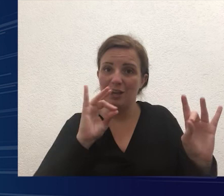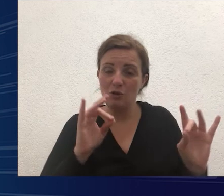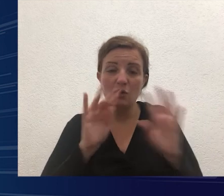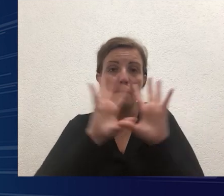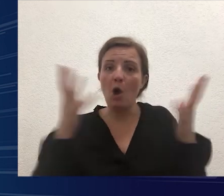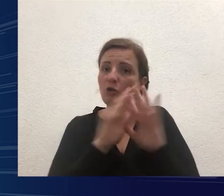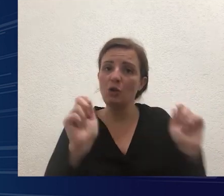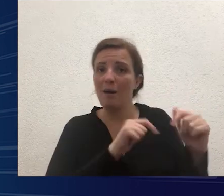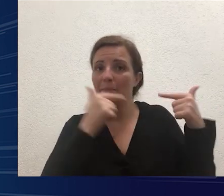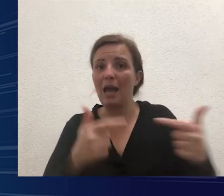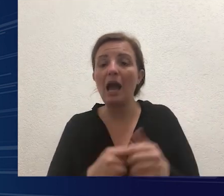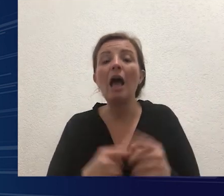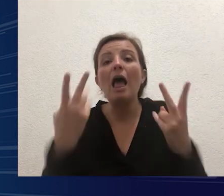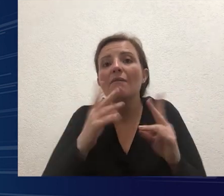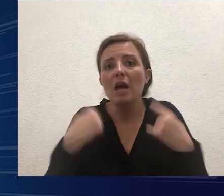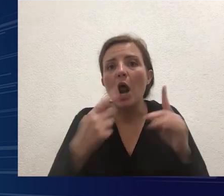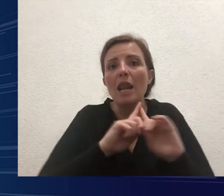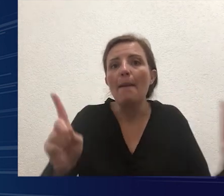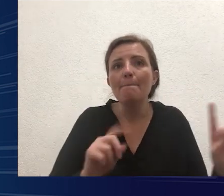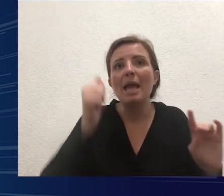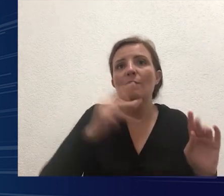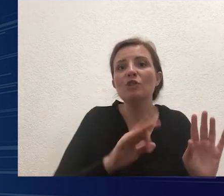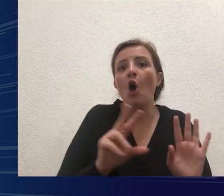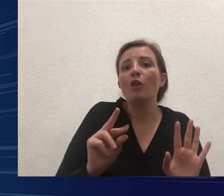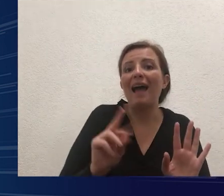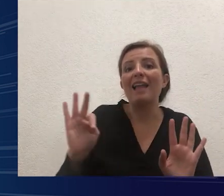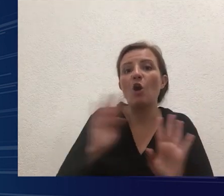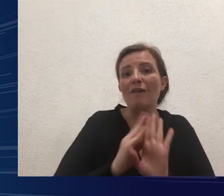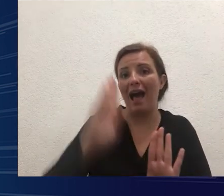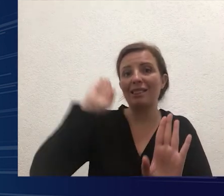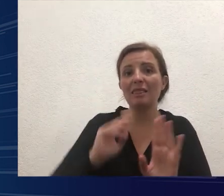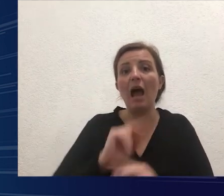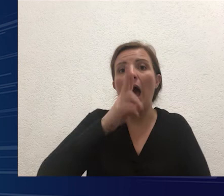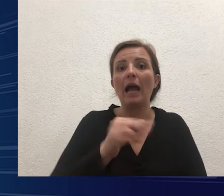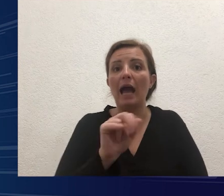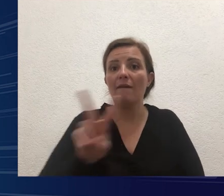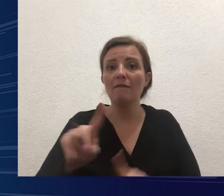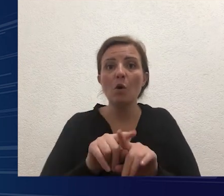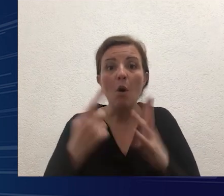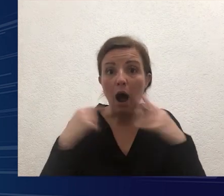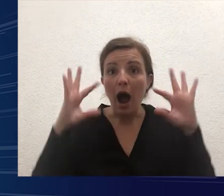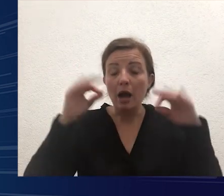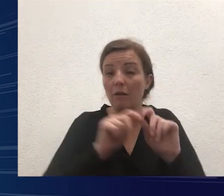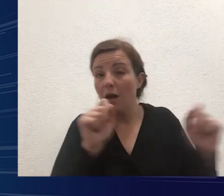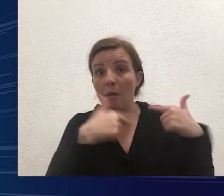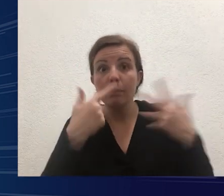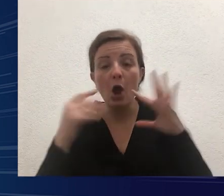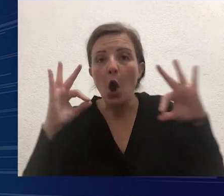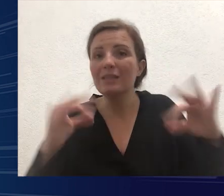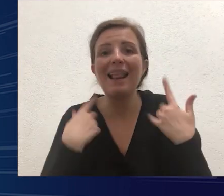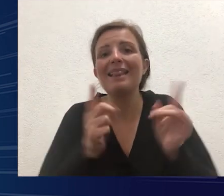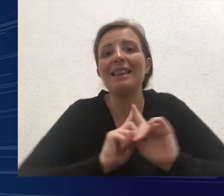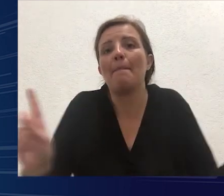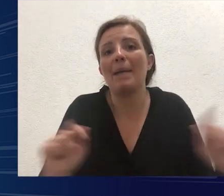epidemiologica neanche la hev negli anni ottanta negli anni 90 aveva avuto questa carica così